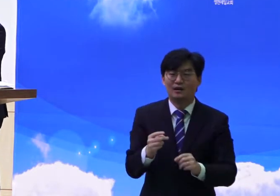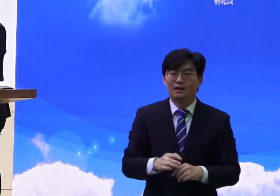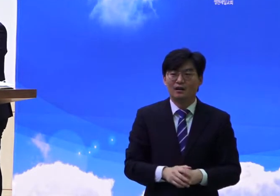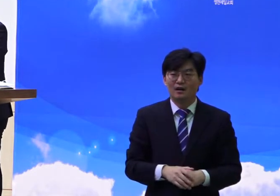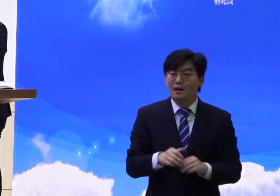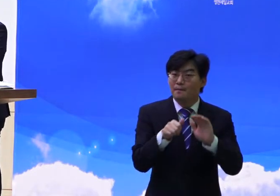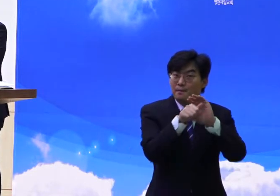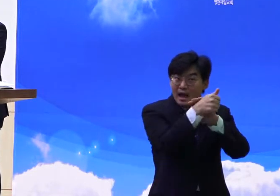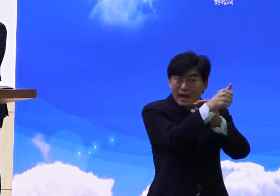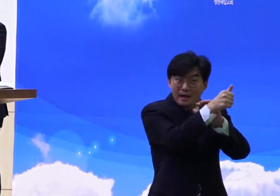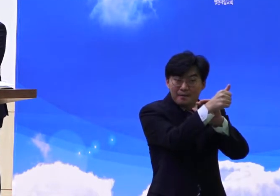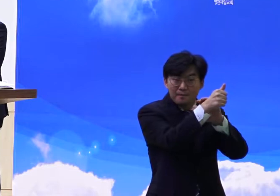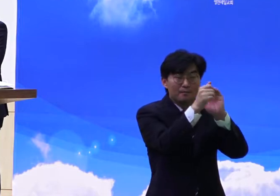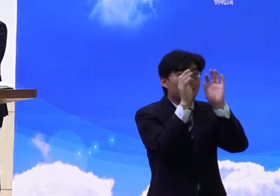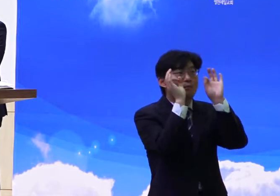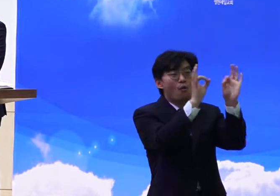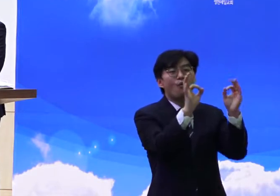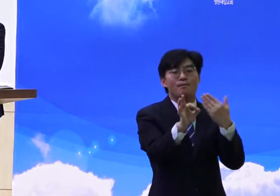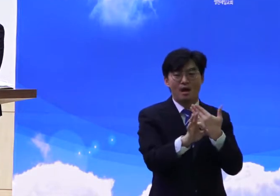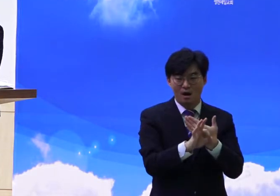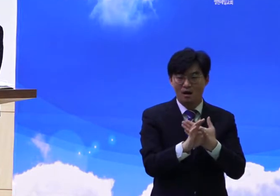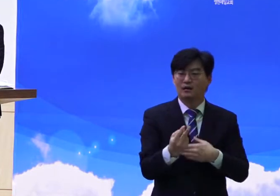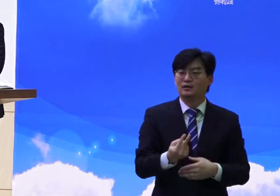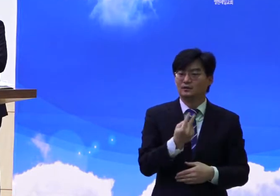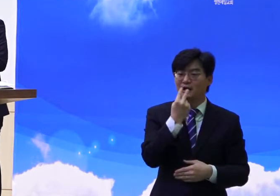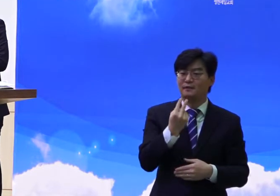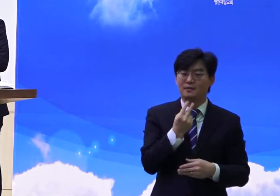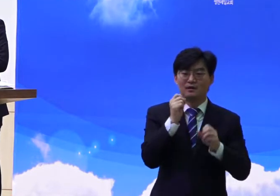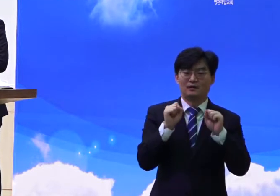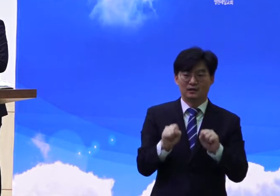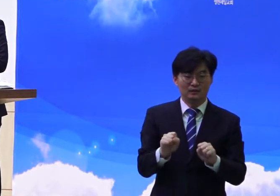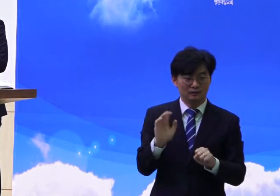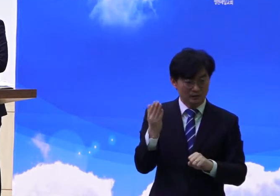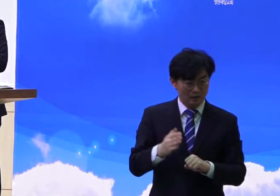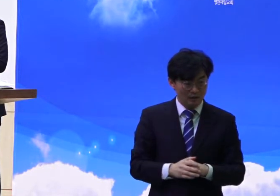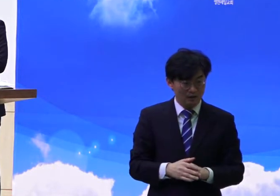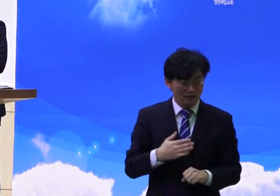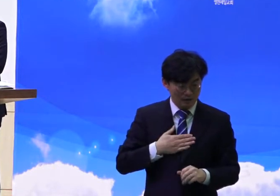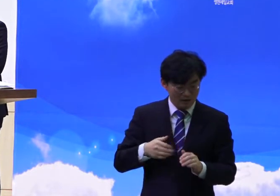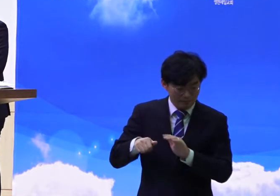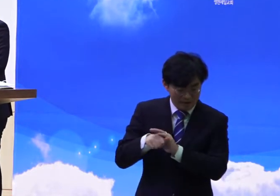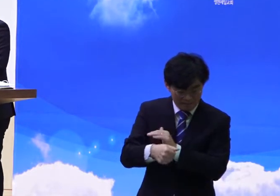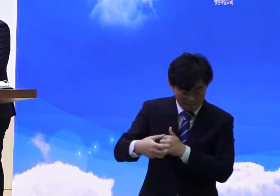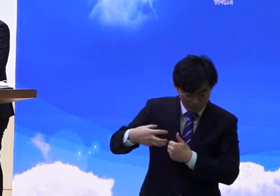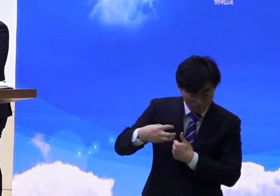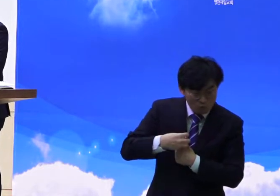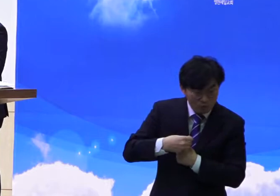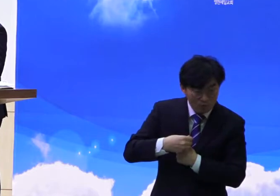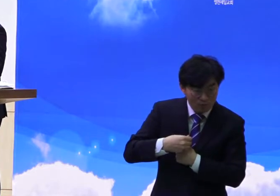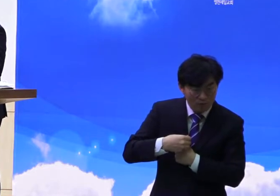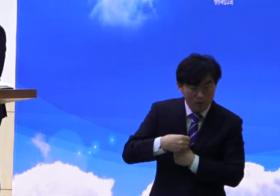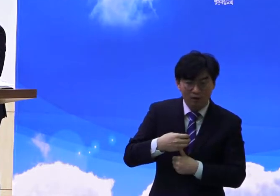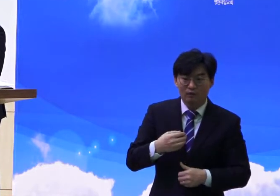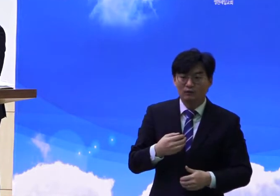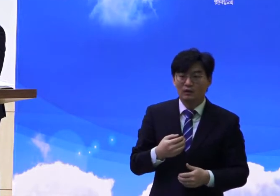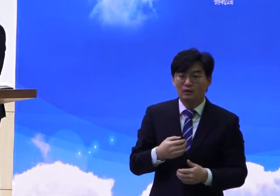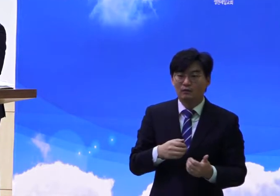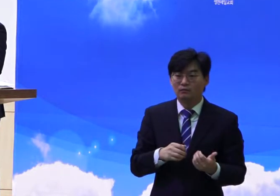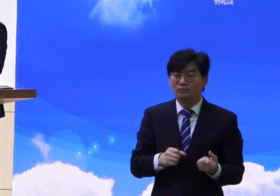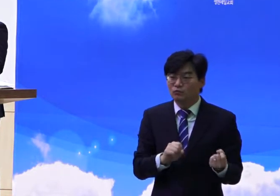산다는 것입니다. 아주 단순한 하나님의 메시지를 주시는 겁니다. 하나님께 대한 전적인